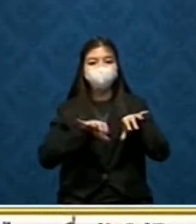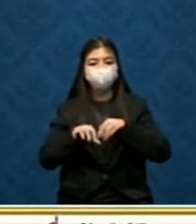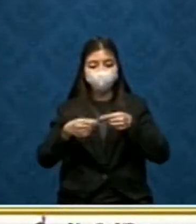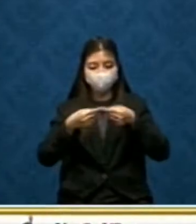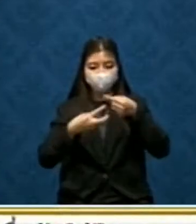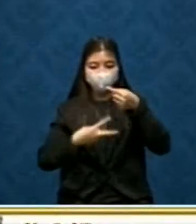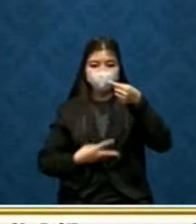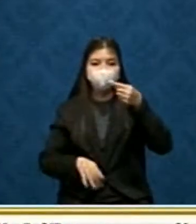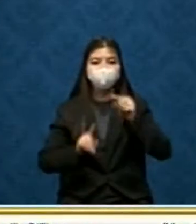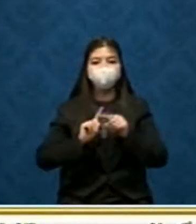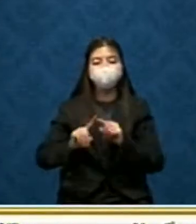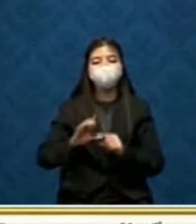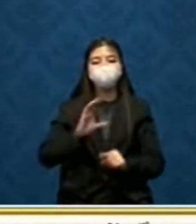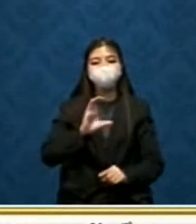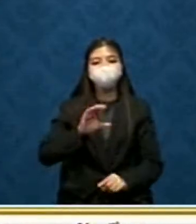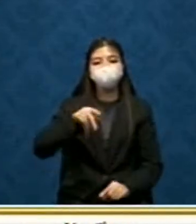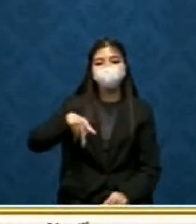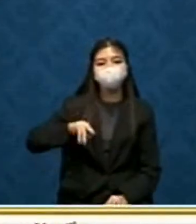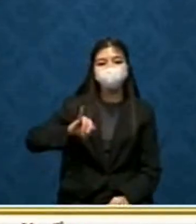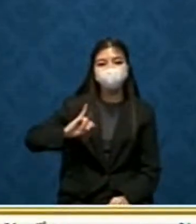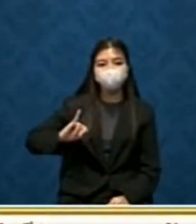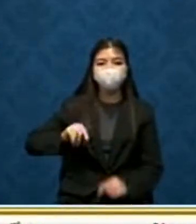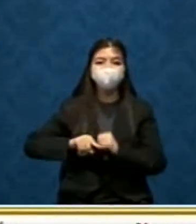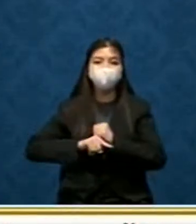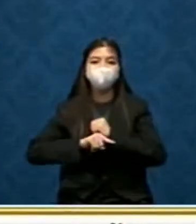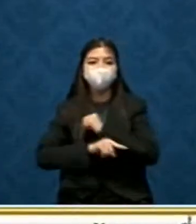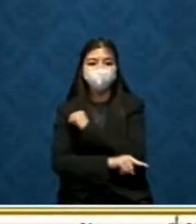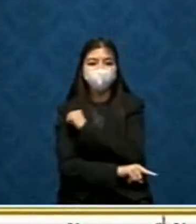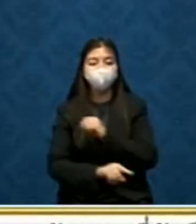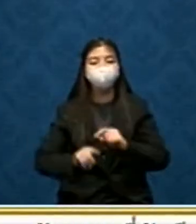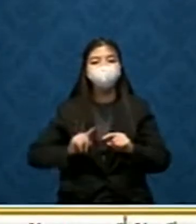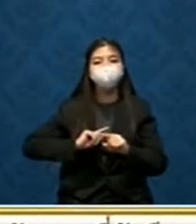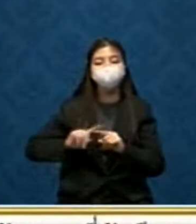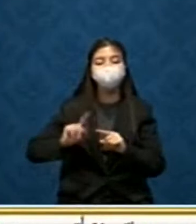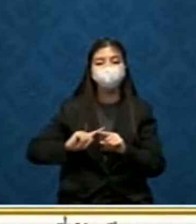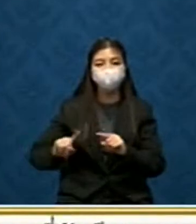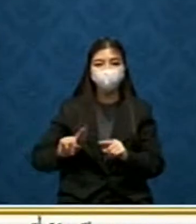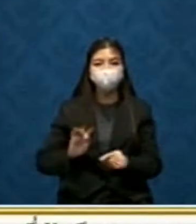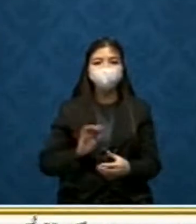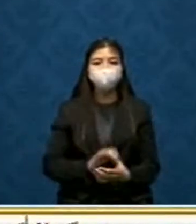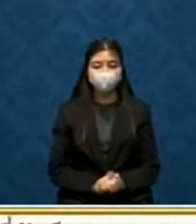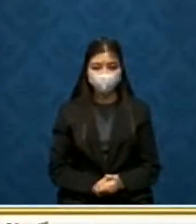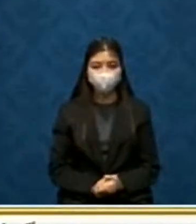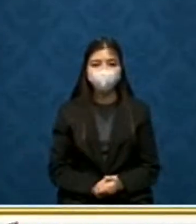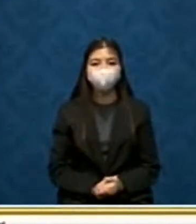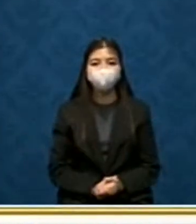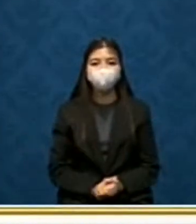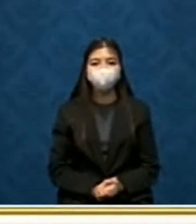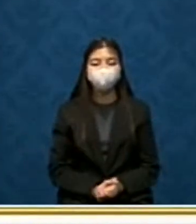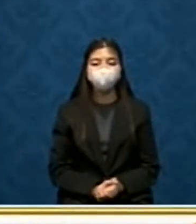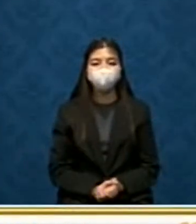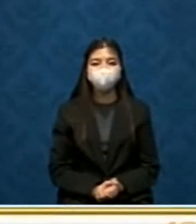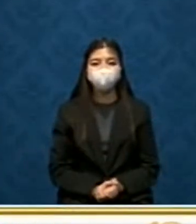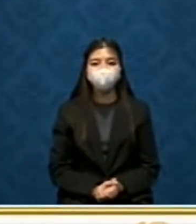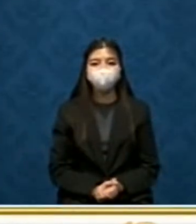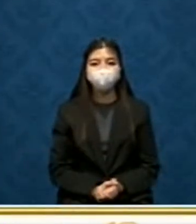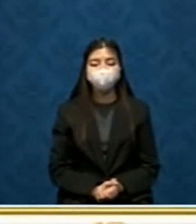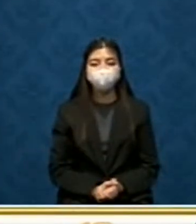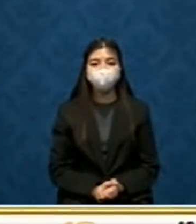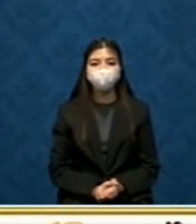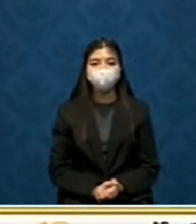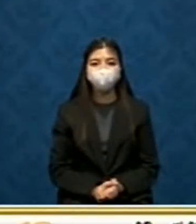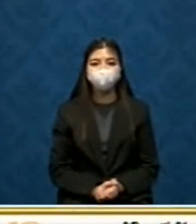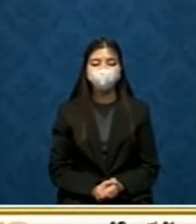ของ CPIคอรัชั้น Perception Indexจัดอัดับในยุค